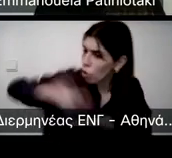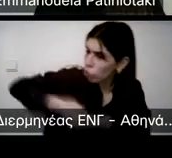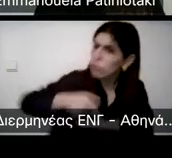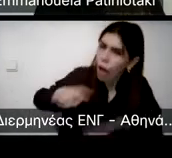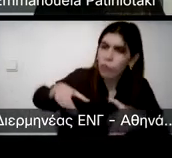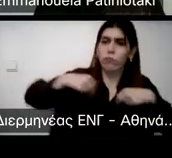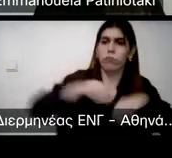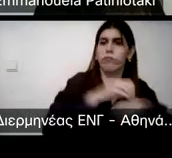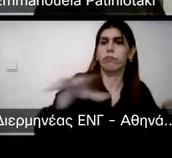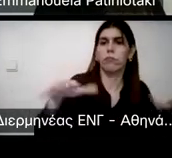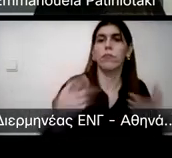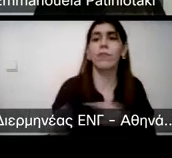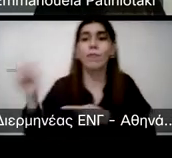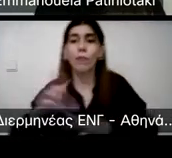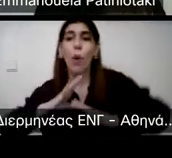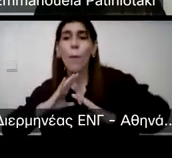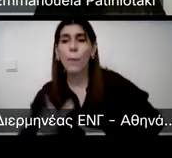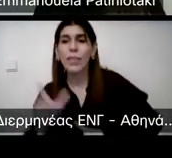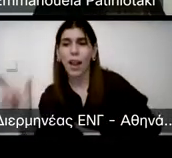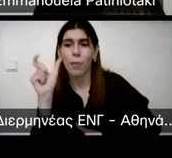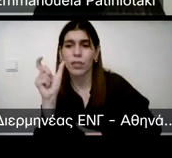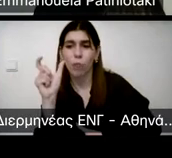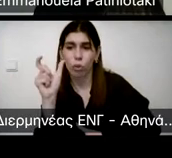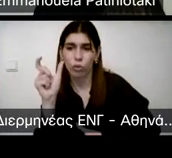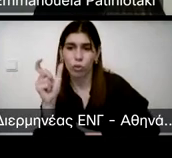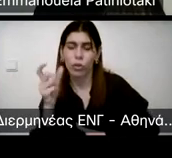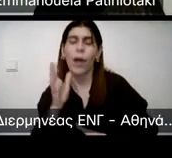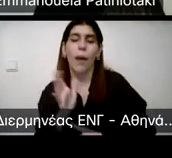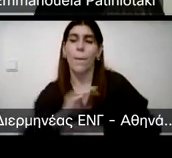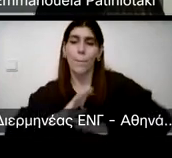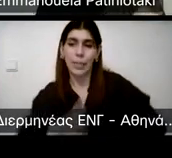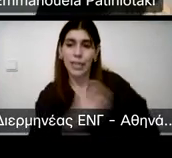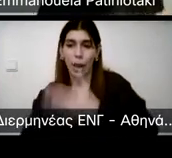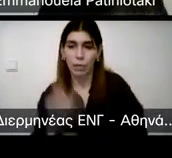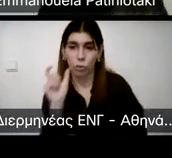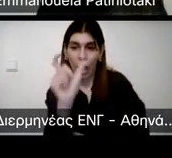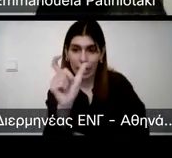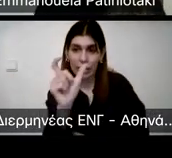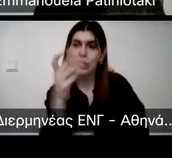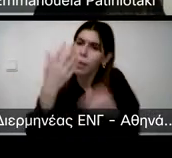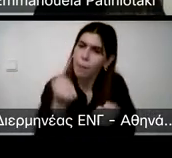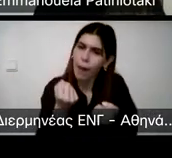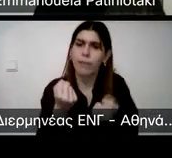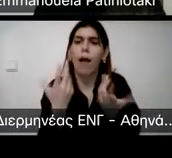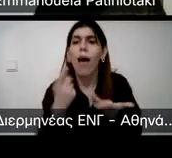σε αναπηροποίηση. Ο μισαναπηρισμός υπάρχει, αλλά θεωρώ ότι χρειαζόμαστε νέα λέξη στα αγγλικά, όχι στα ελληνικά. Με την